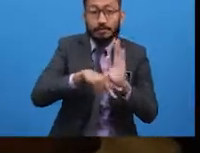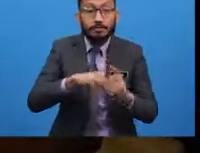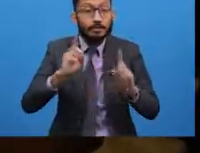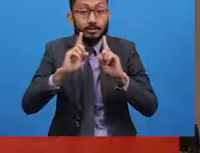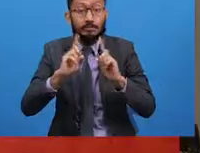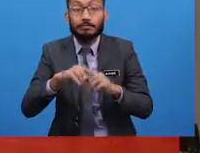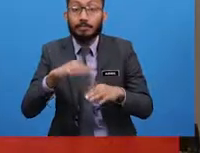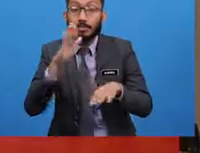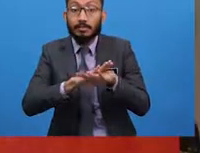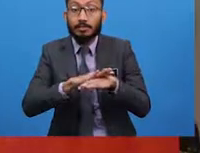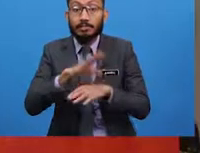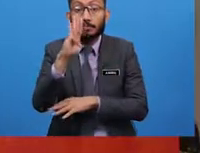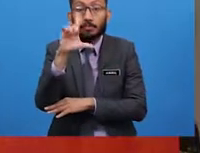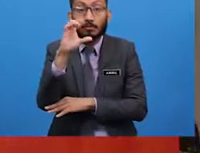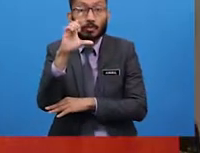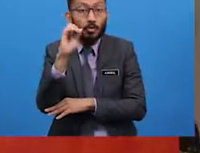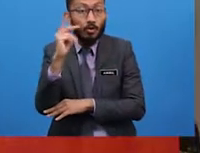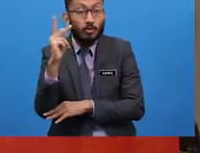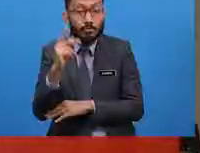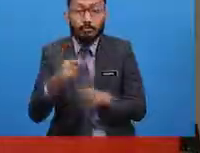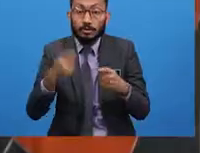batik terap yang telah direndam.